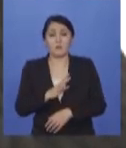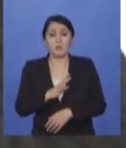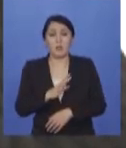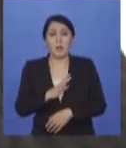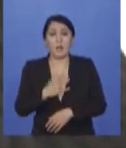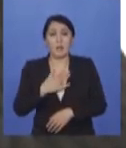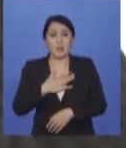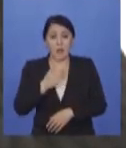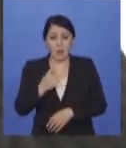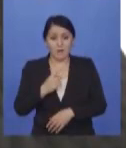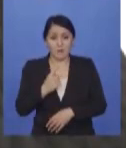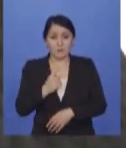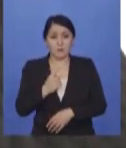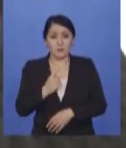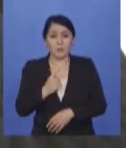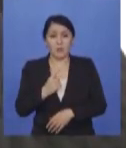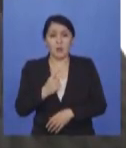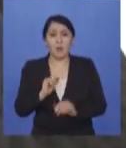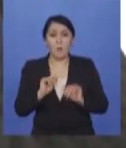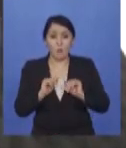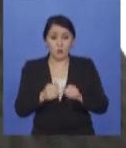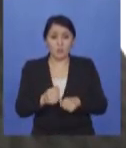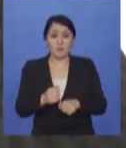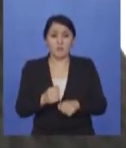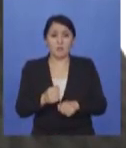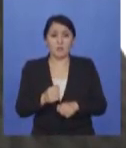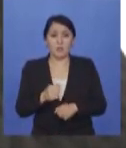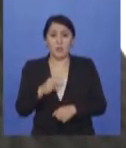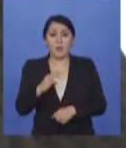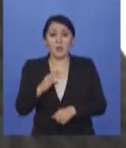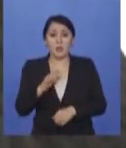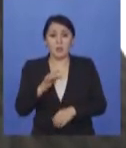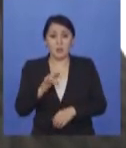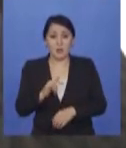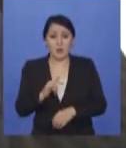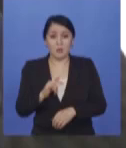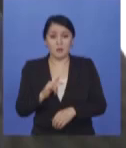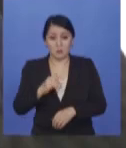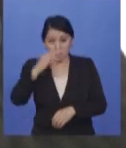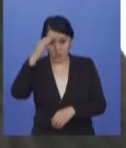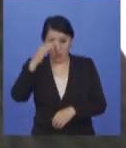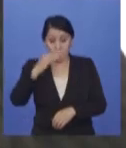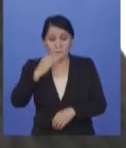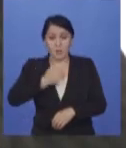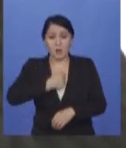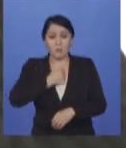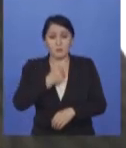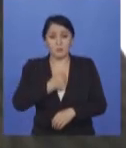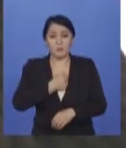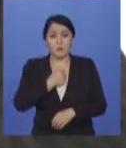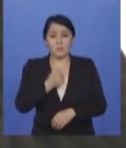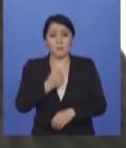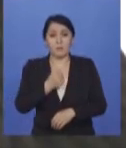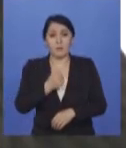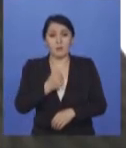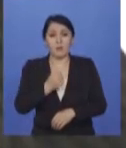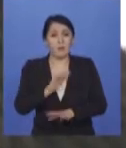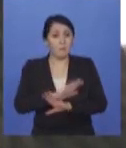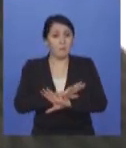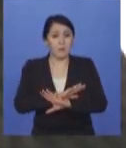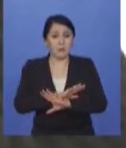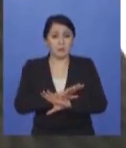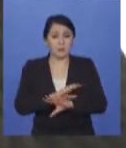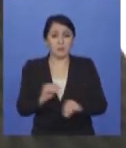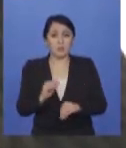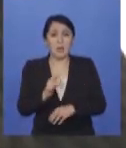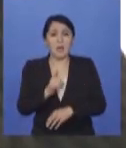айттым, маған сен деп айта берсеңізші, әкемден де үлкен кісісіз ғой дегенде, жоқ мен